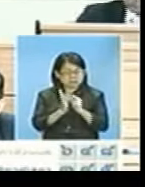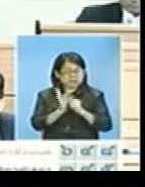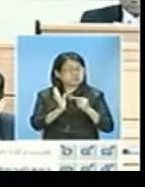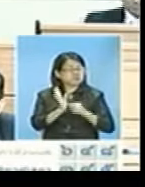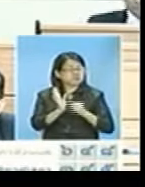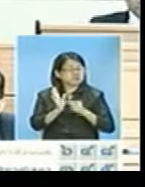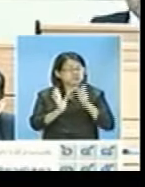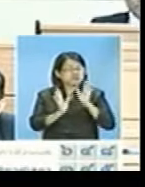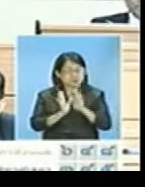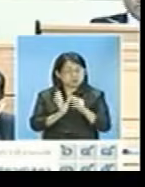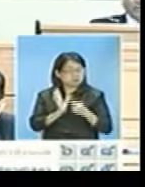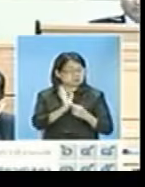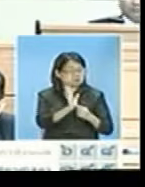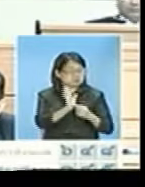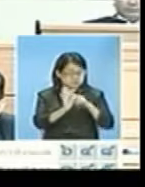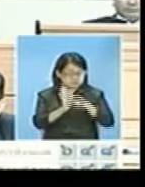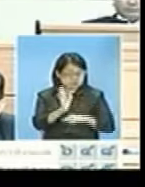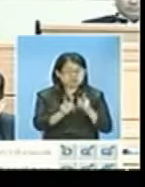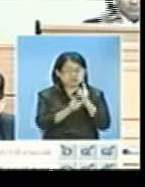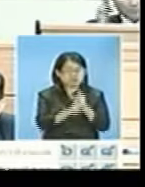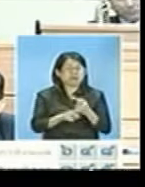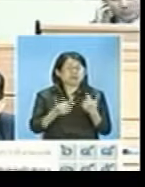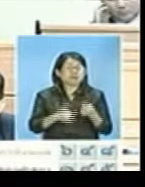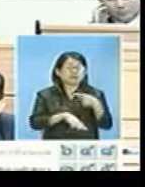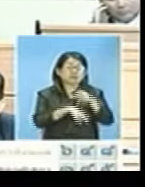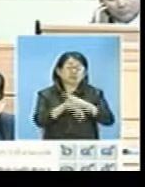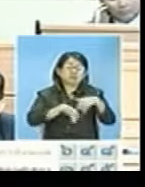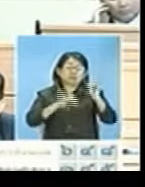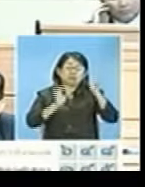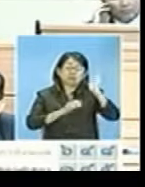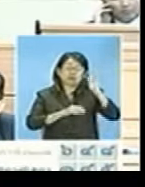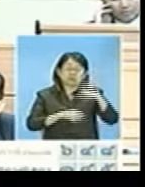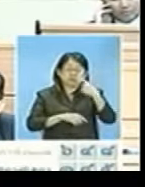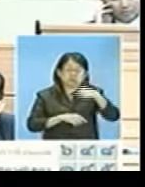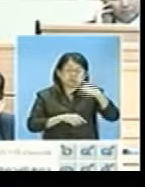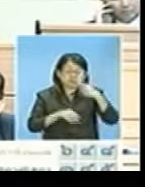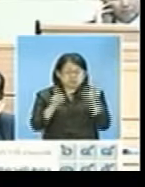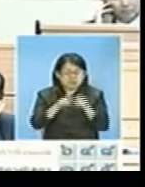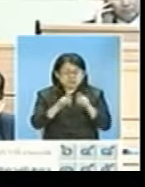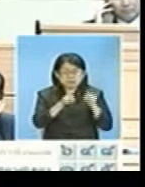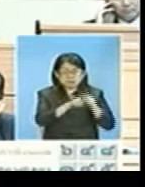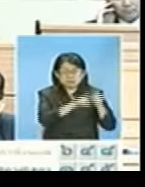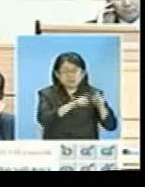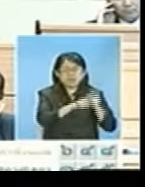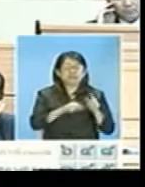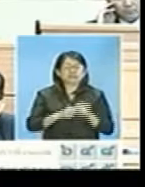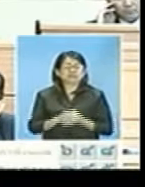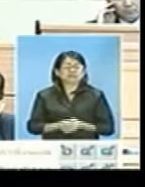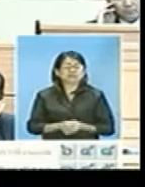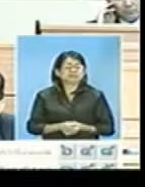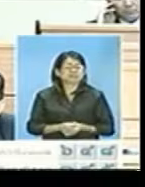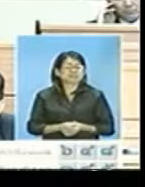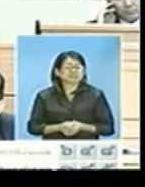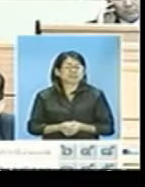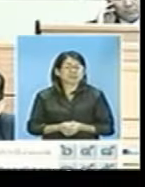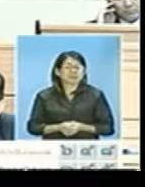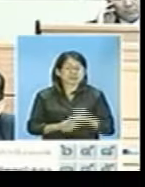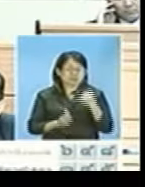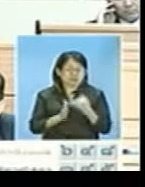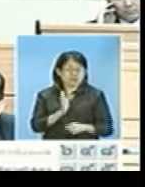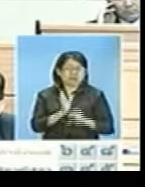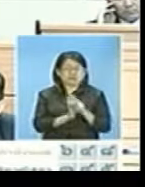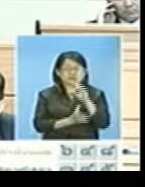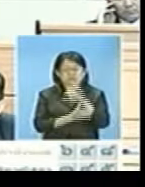การแปรยัตติเท่านั้นแล้วท่านปล่อยให้พูดซ้ำแล้วซ้ำอีกซากแล้วซ้ำซากแล้วซ้ำซากอีกเนี่ยมันผิด